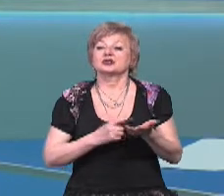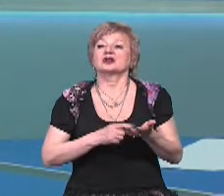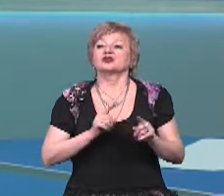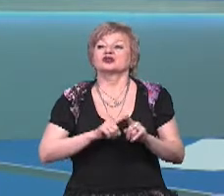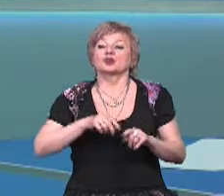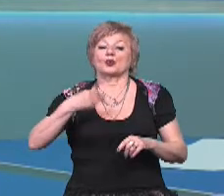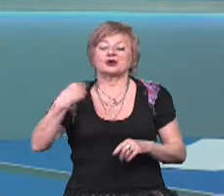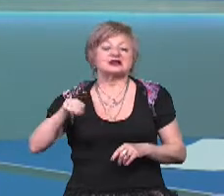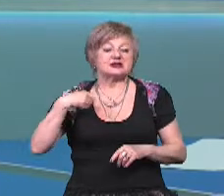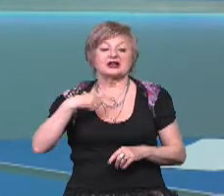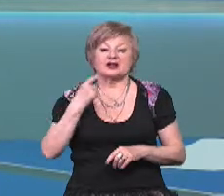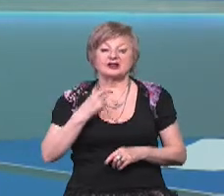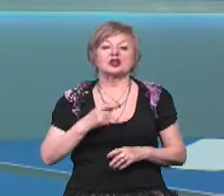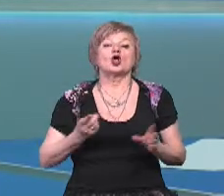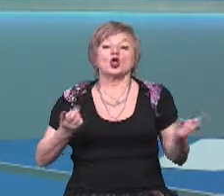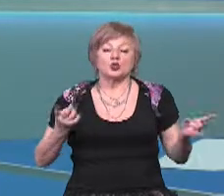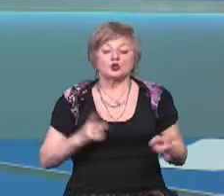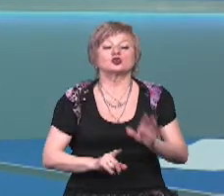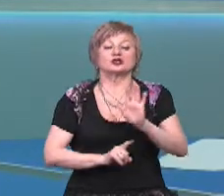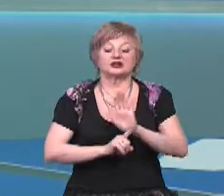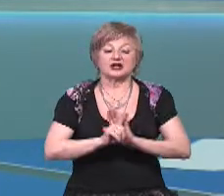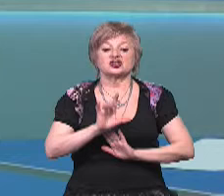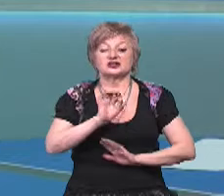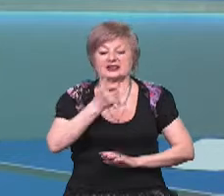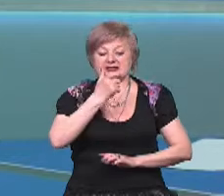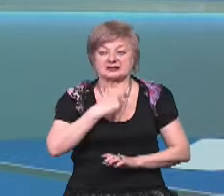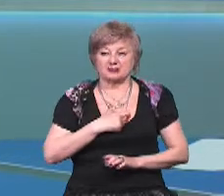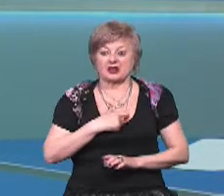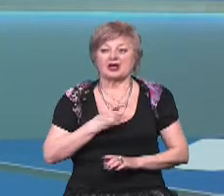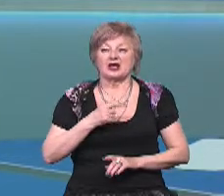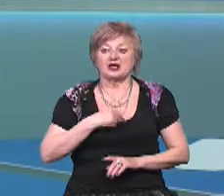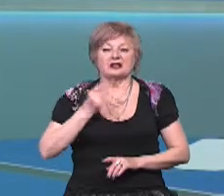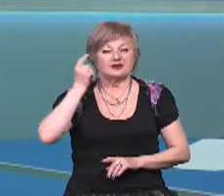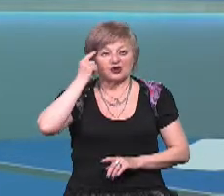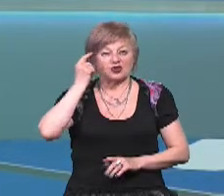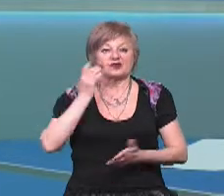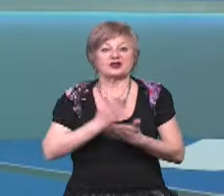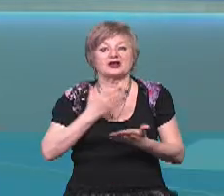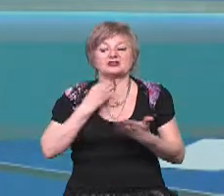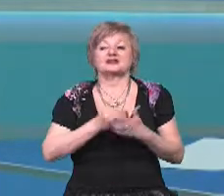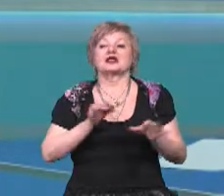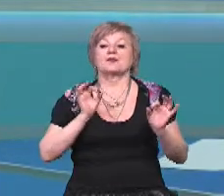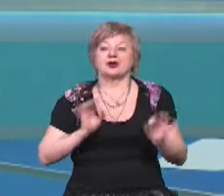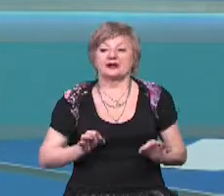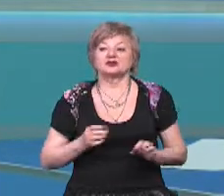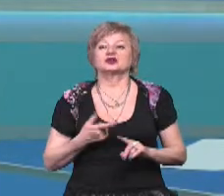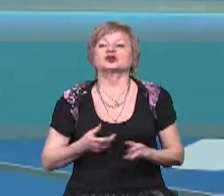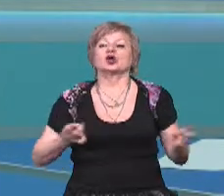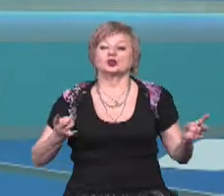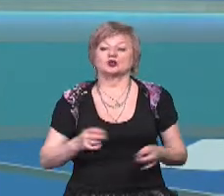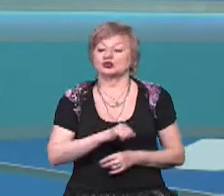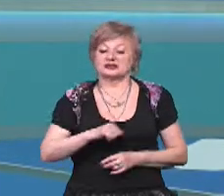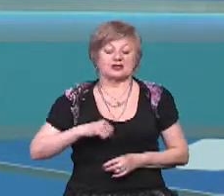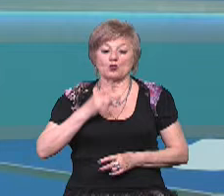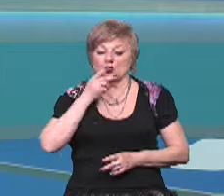починати з себе, бо у кожного своя правда і Європа в своїй голові. Тому, безумовно, треба самим не